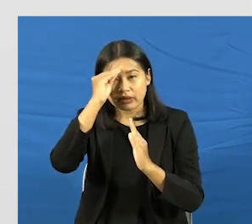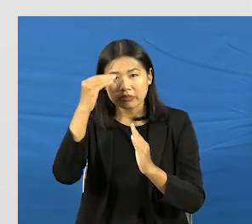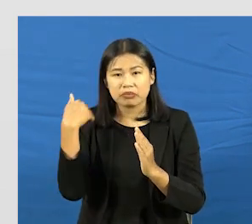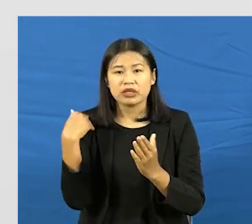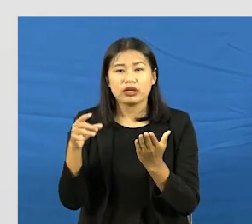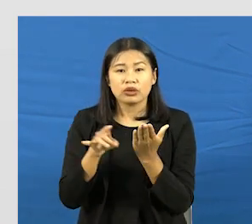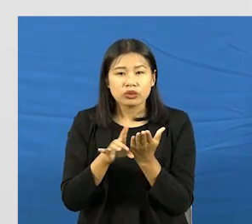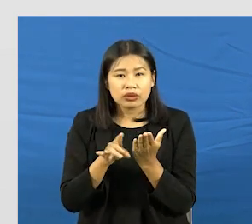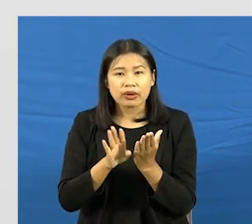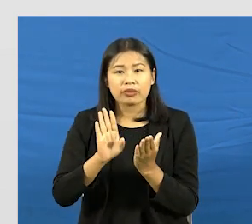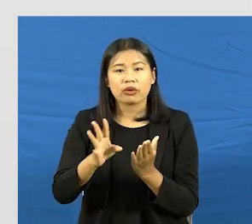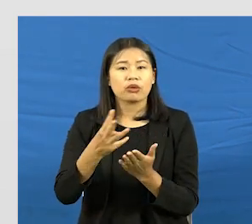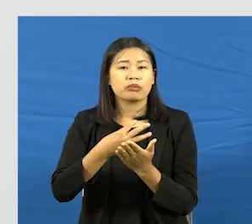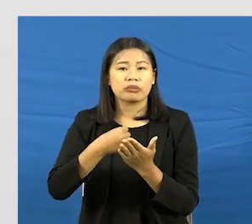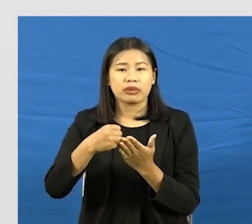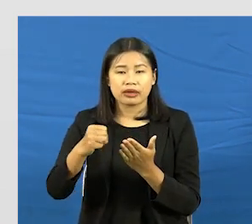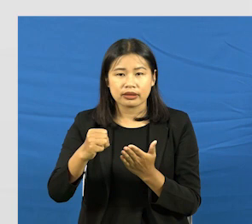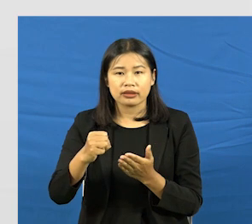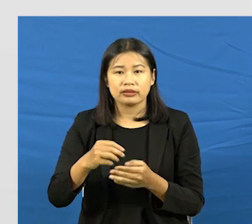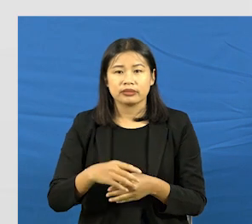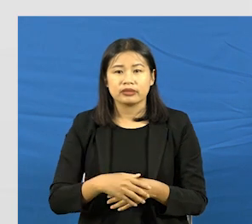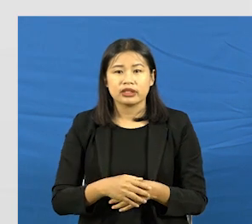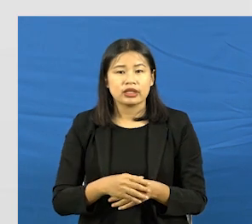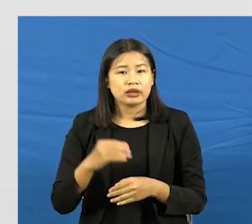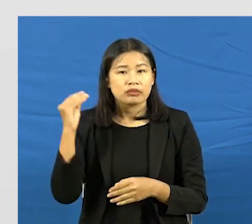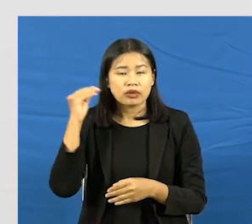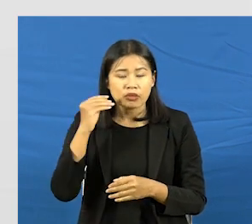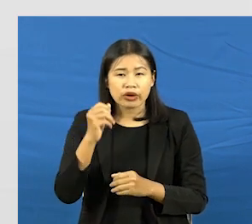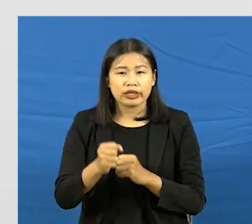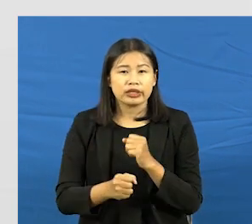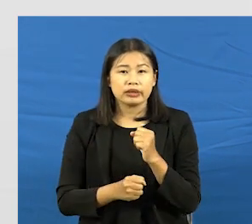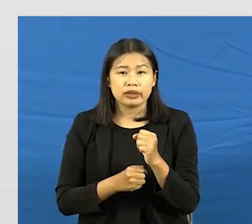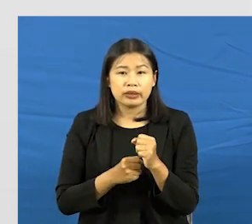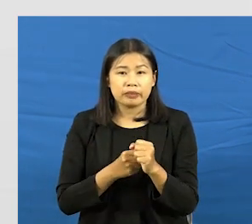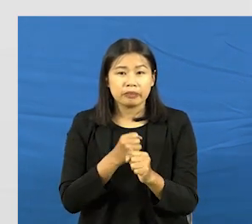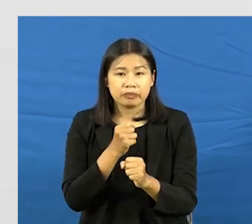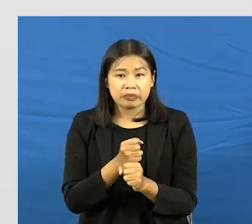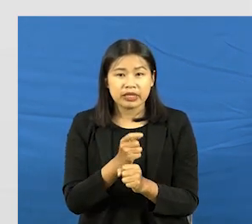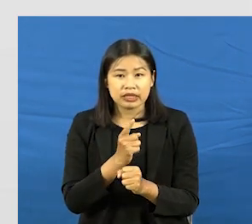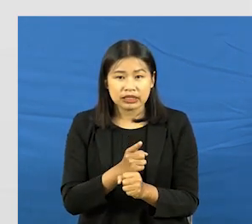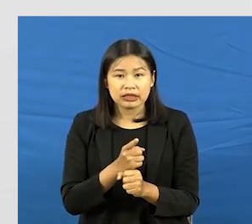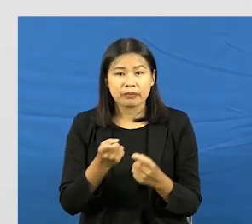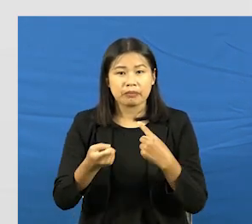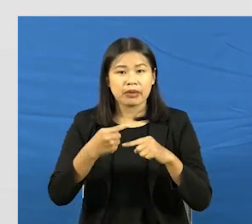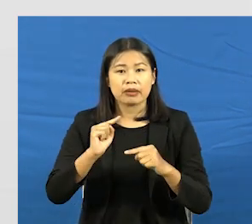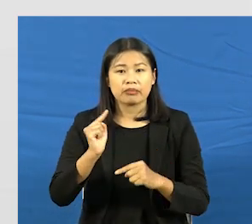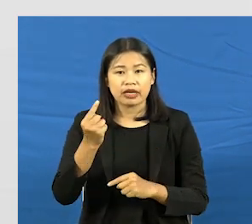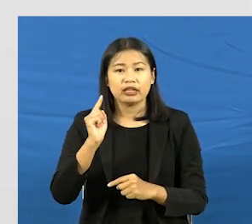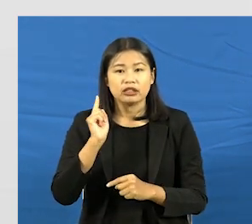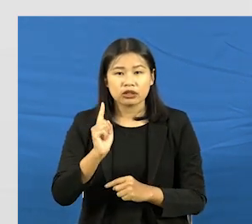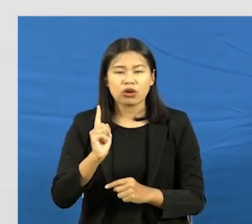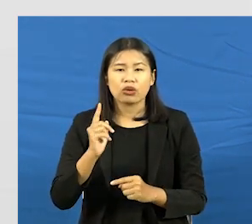ในแต่ละปีการศึกษาที่นักศึกษาเข้ามาใหม่เนี่ยนักศึกษาจะต้องได้มาทำกิจกรรมต่างๆมากมาย